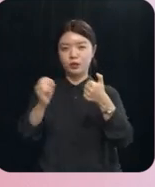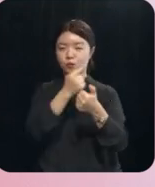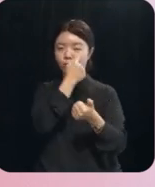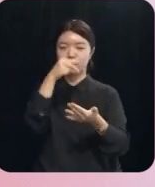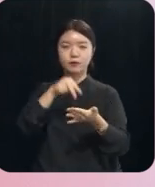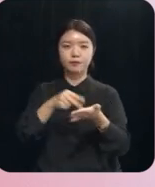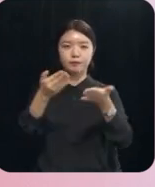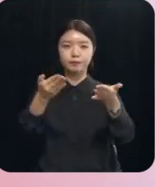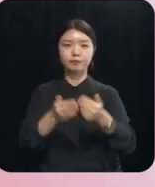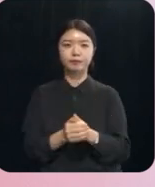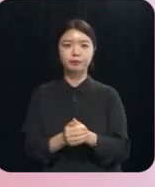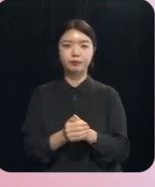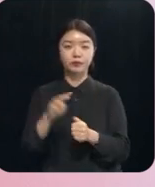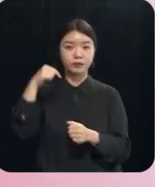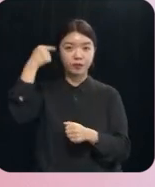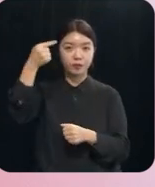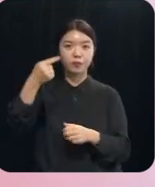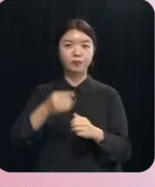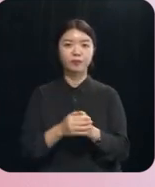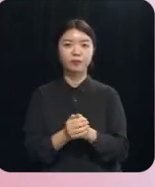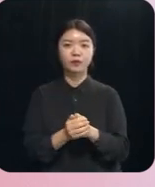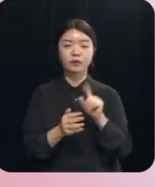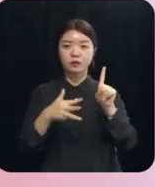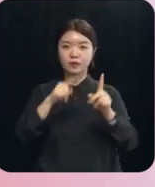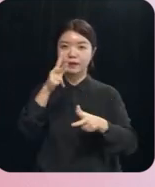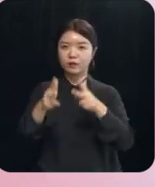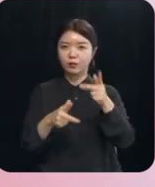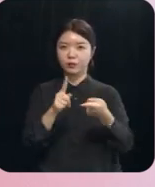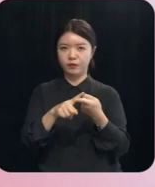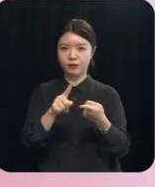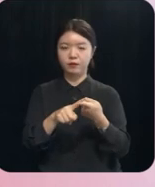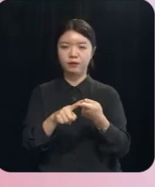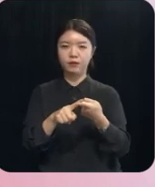하겠습니다. 다음에는 1차 산업의